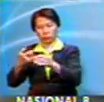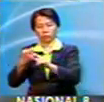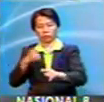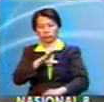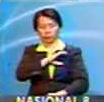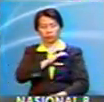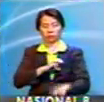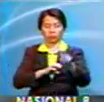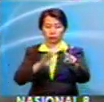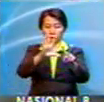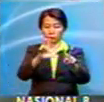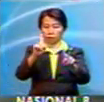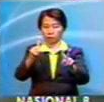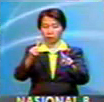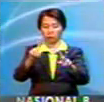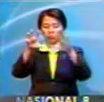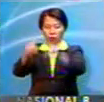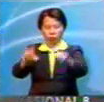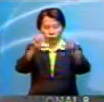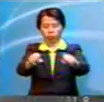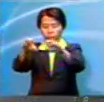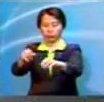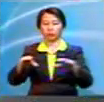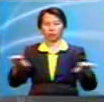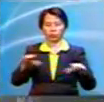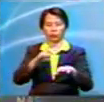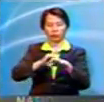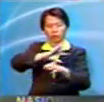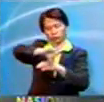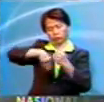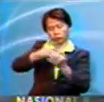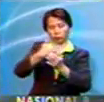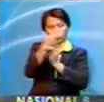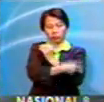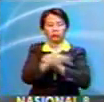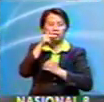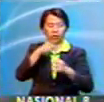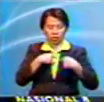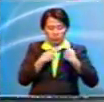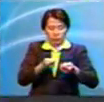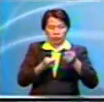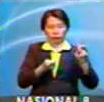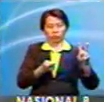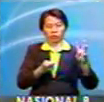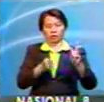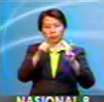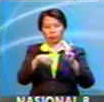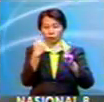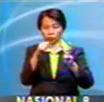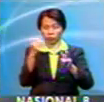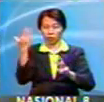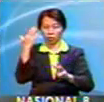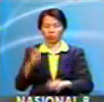polis. 251 sebuan besar-besaran dilakukan di seluruh negeri itu sejak 26 Oktober lalu. Dan